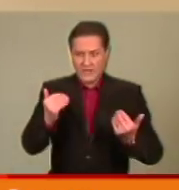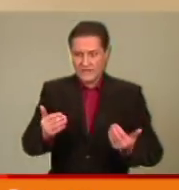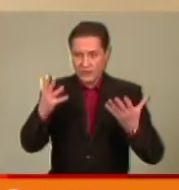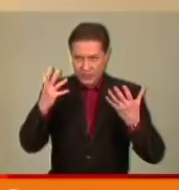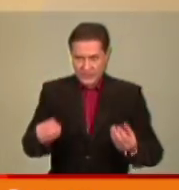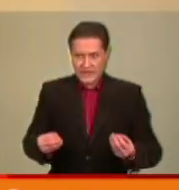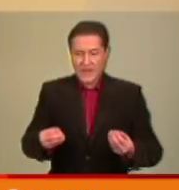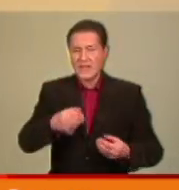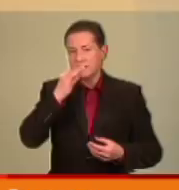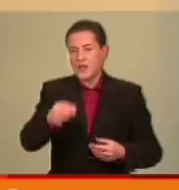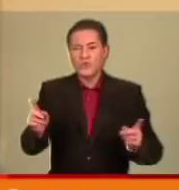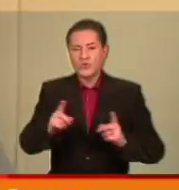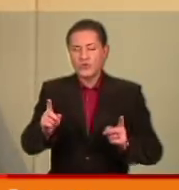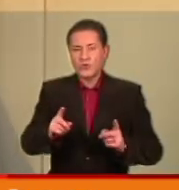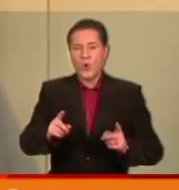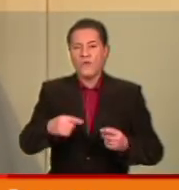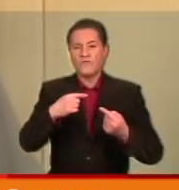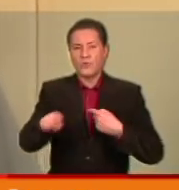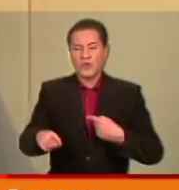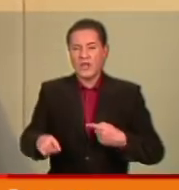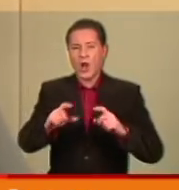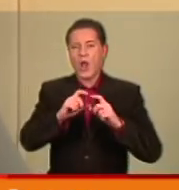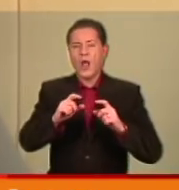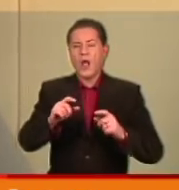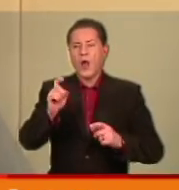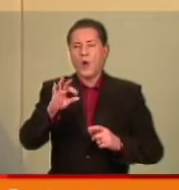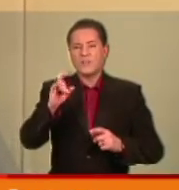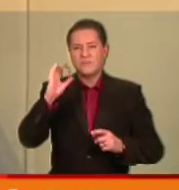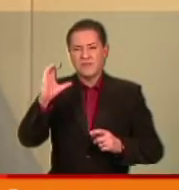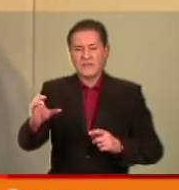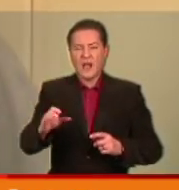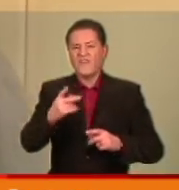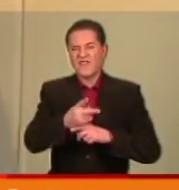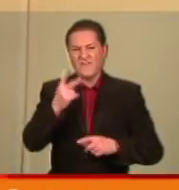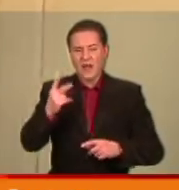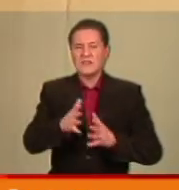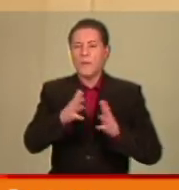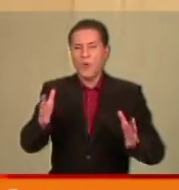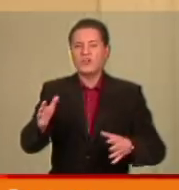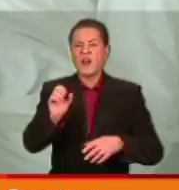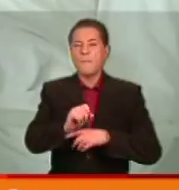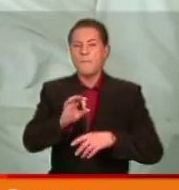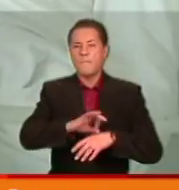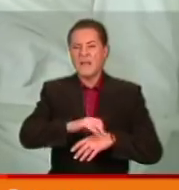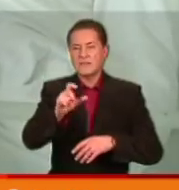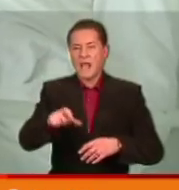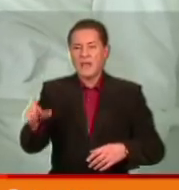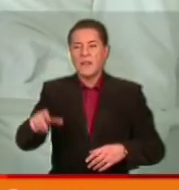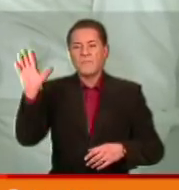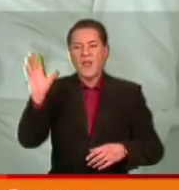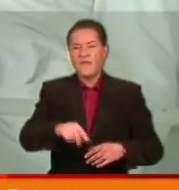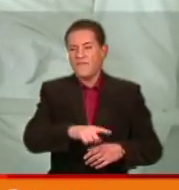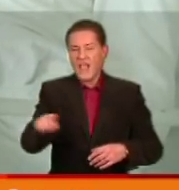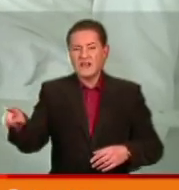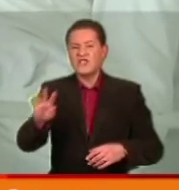скажу, що в інших хоспісах в такій палаті буде лежати в 2 рази більше пацієнтів. І без удобств. На весь хоспіс зараз